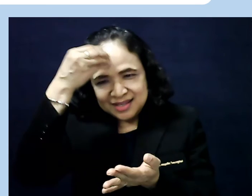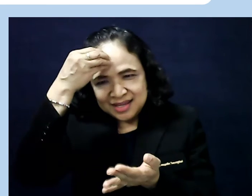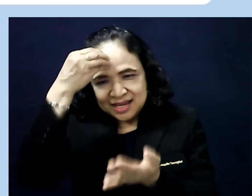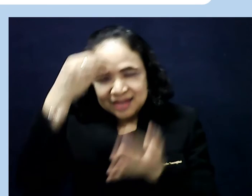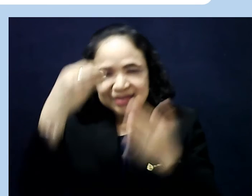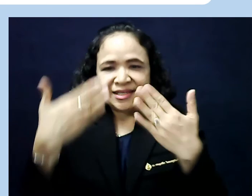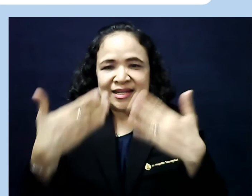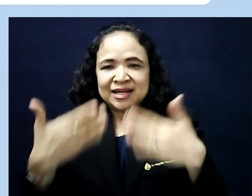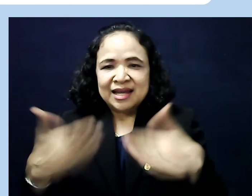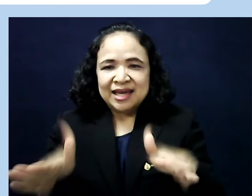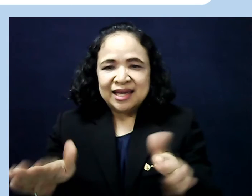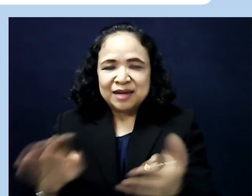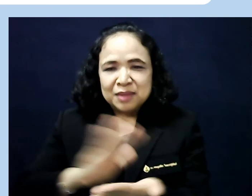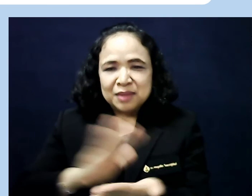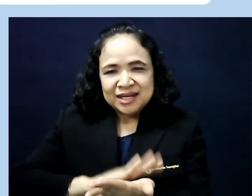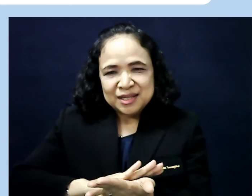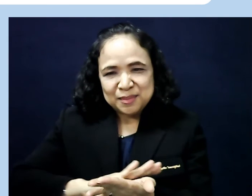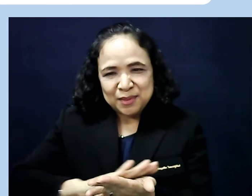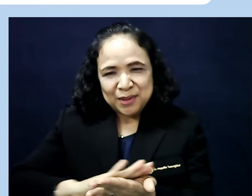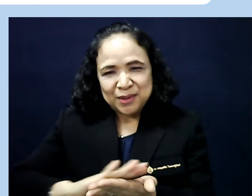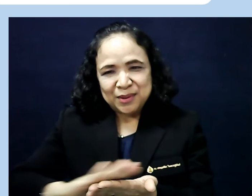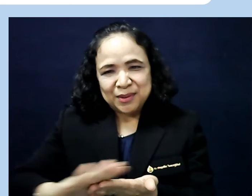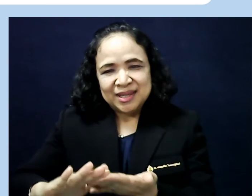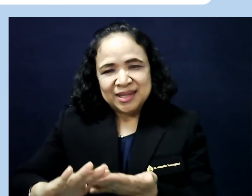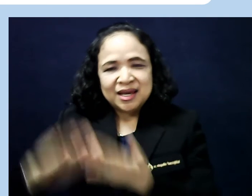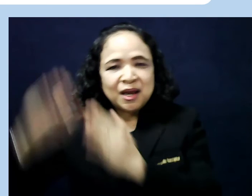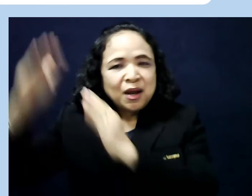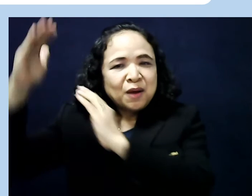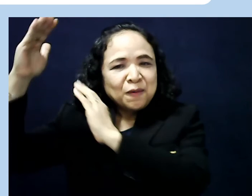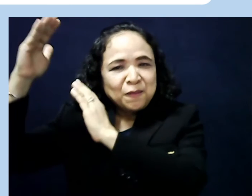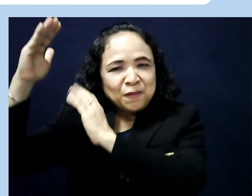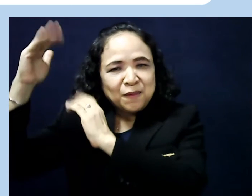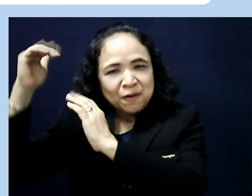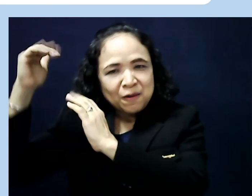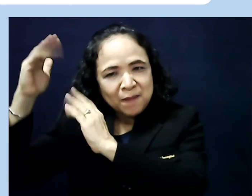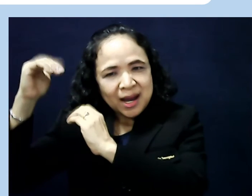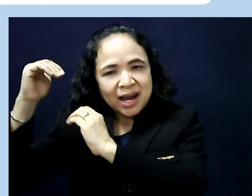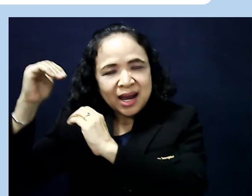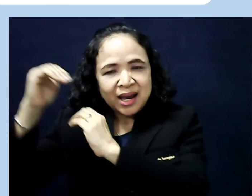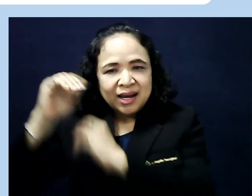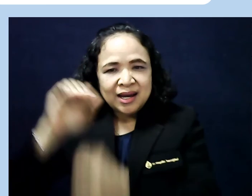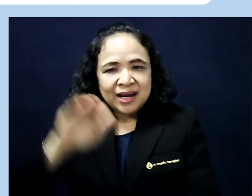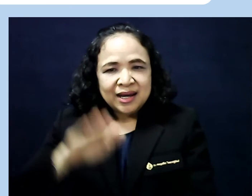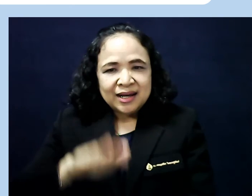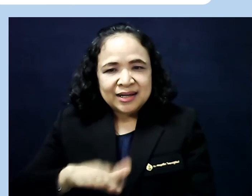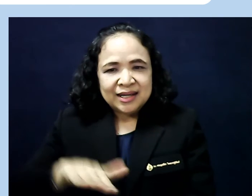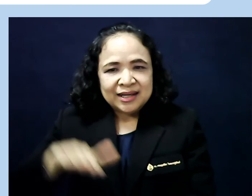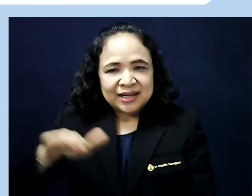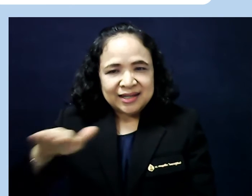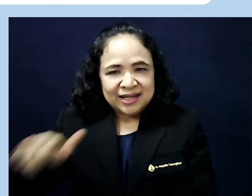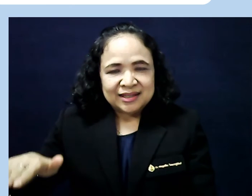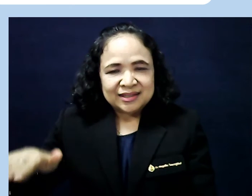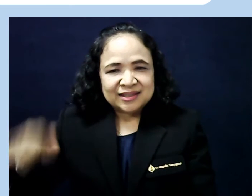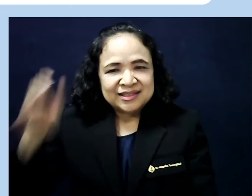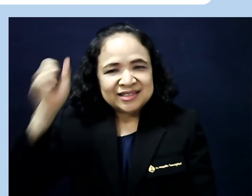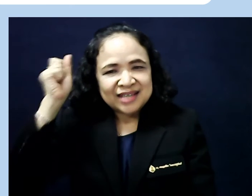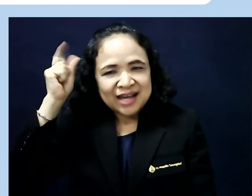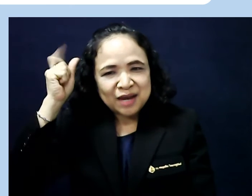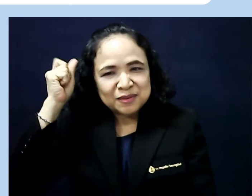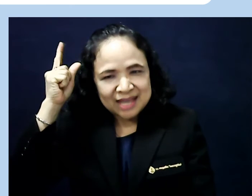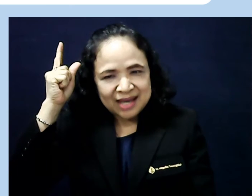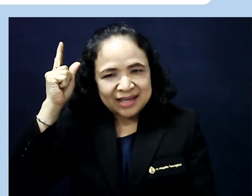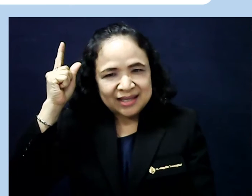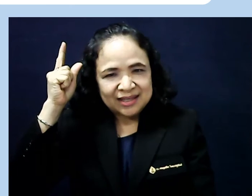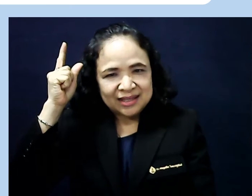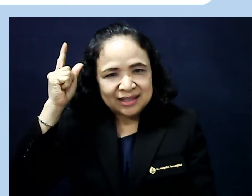เรียนจบแล้วเรียบร้อยหวังว่าเด็กๆจะเข้